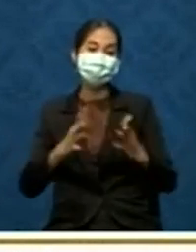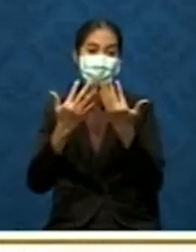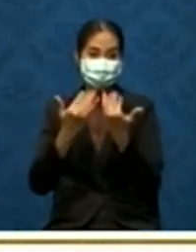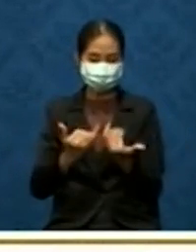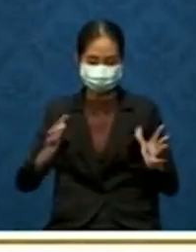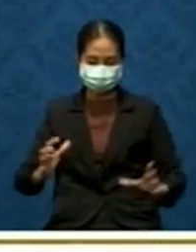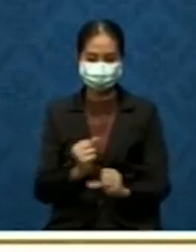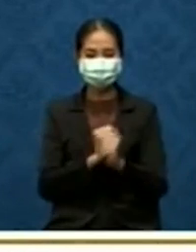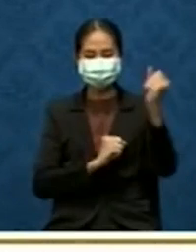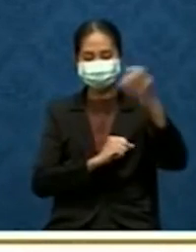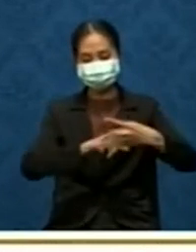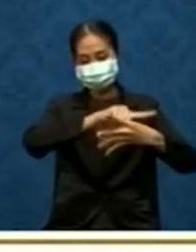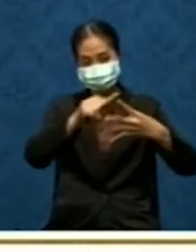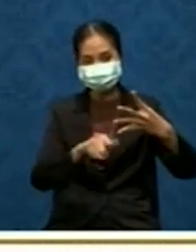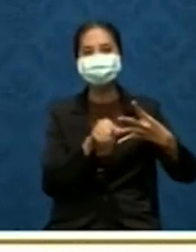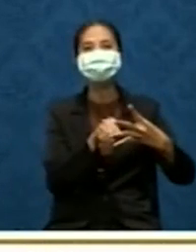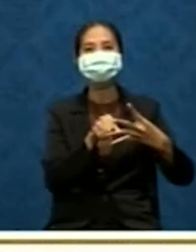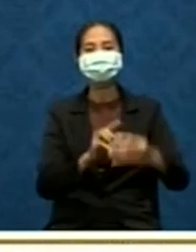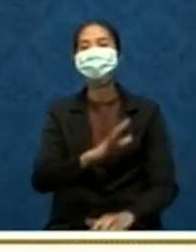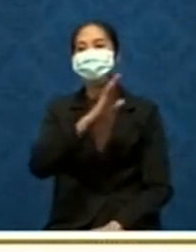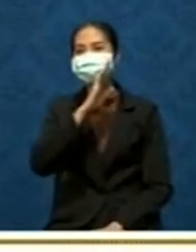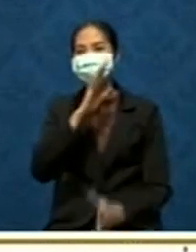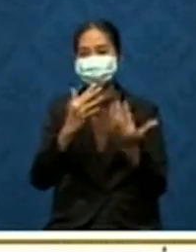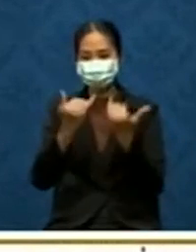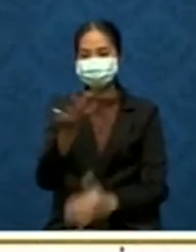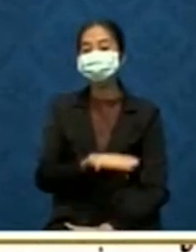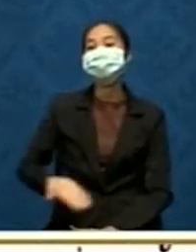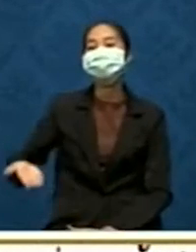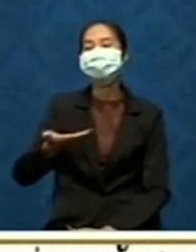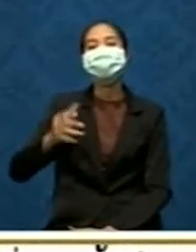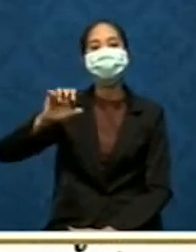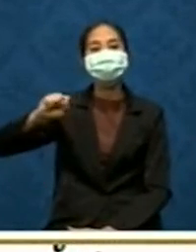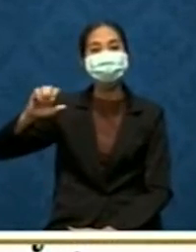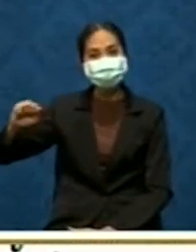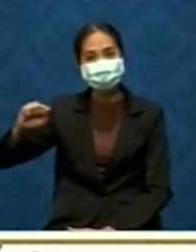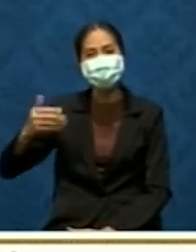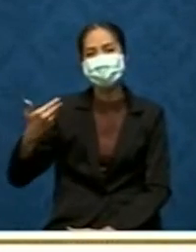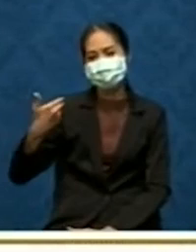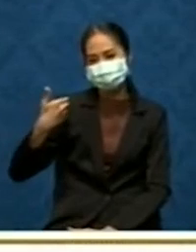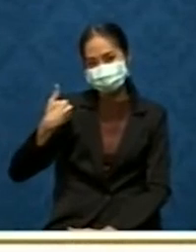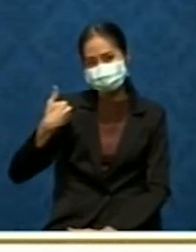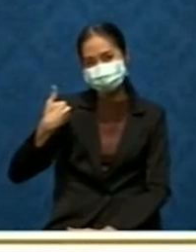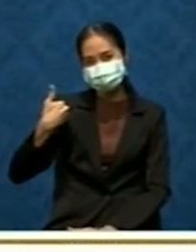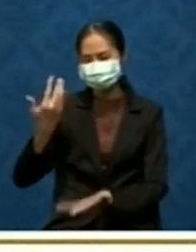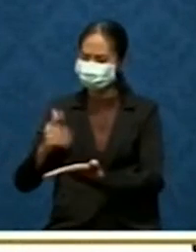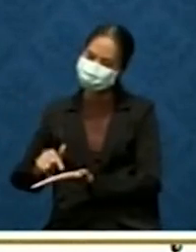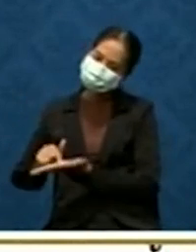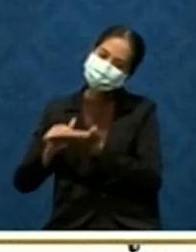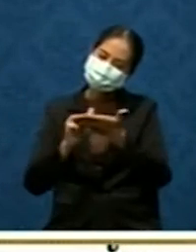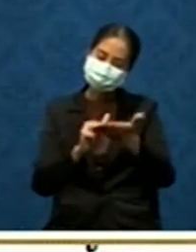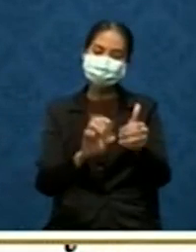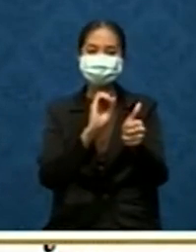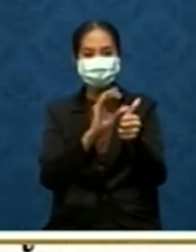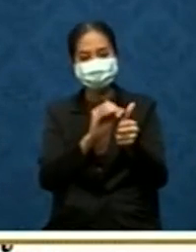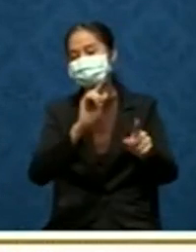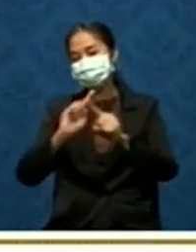ในเบื้องต้นหากวันนี้ท่านสมาชิกสภาผู้แทนราษฎรจะมีข้อเสนอแนะแนะนำเพิ่ม